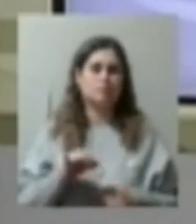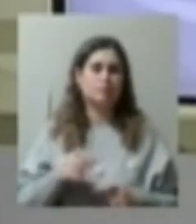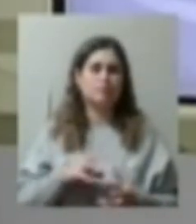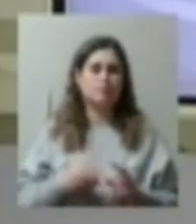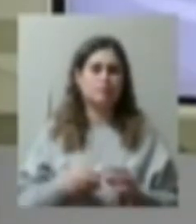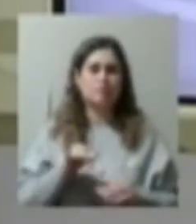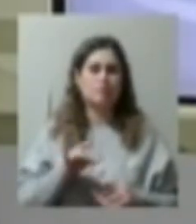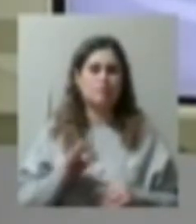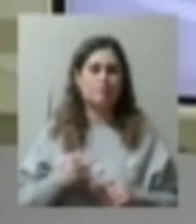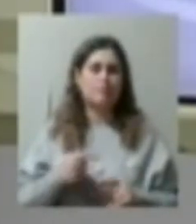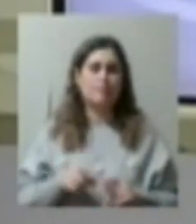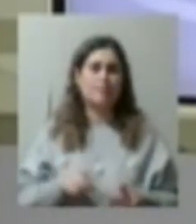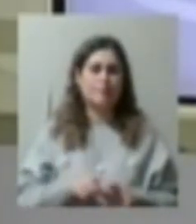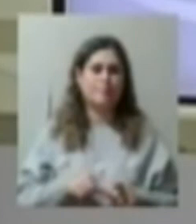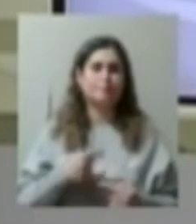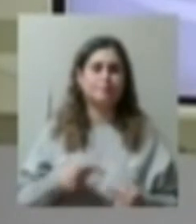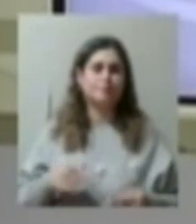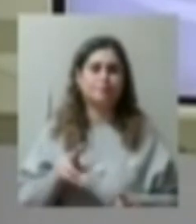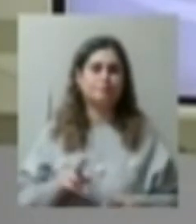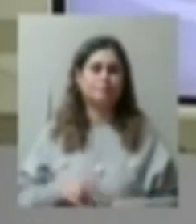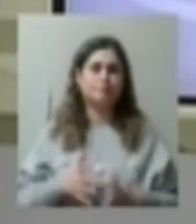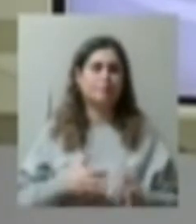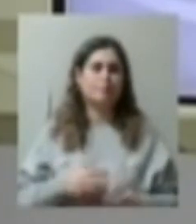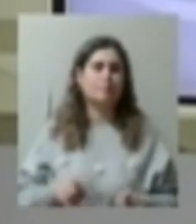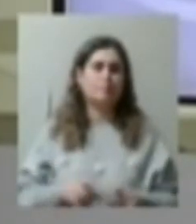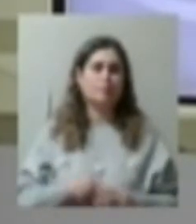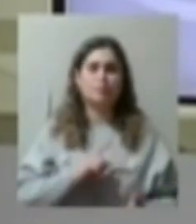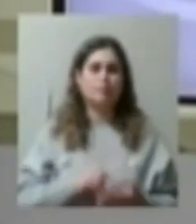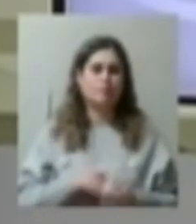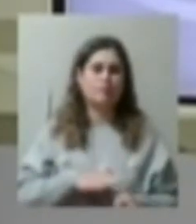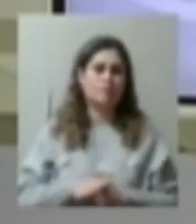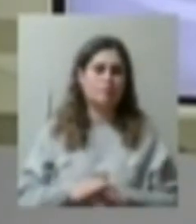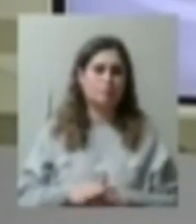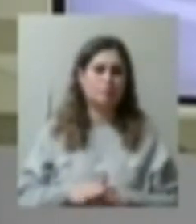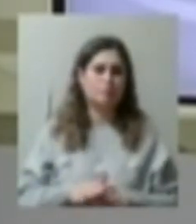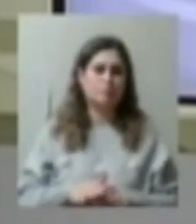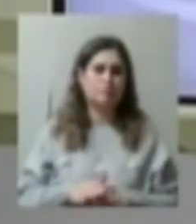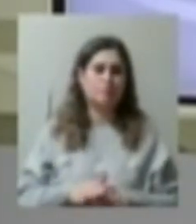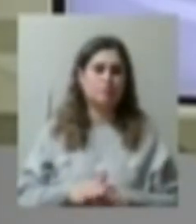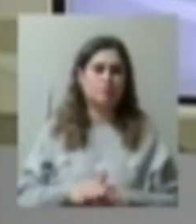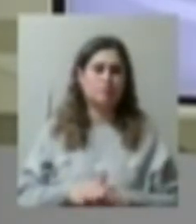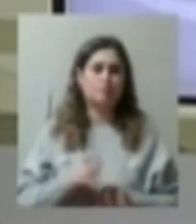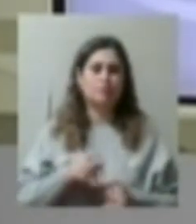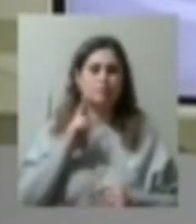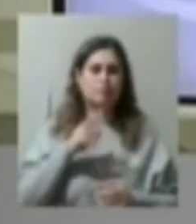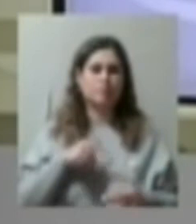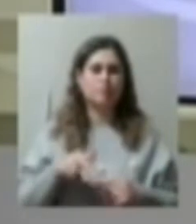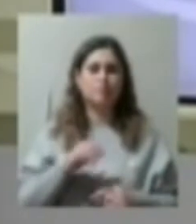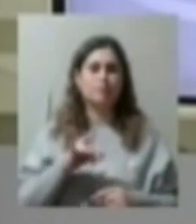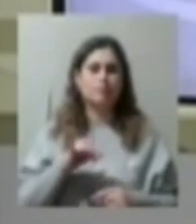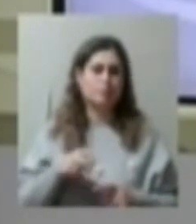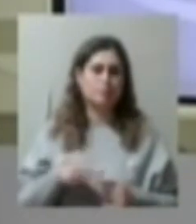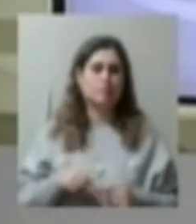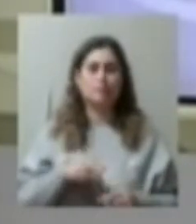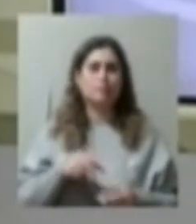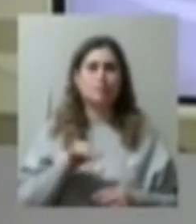трафіку. Але все-таки інші правила велосипедисти також зобов'язані виконувати. По пішохідному переходу перекочувати,